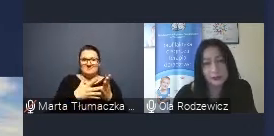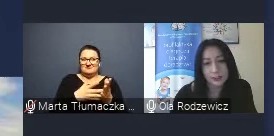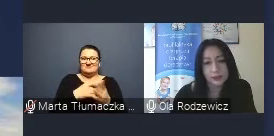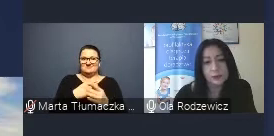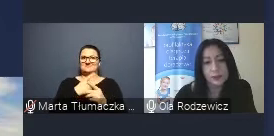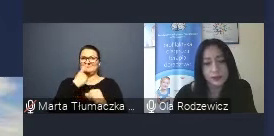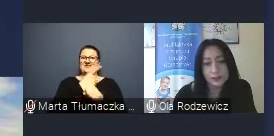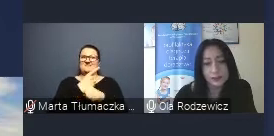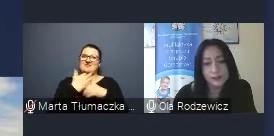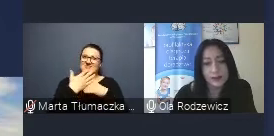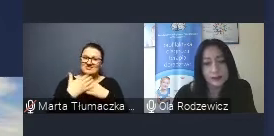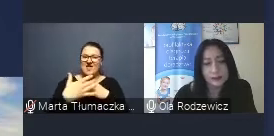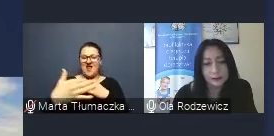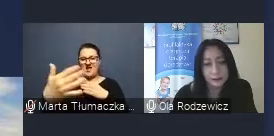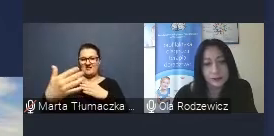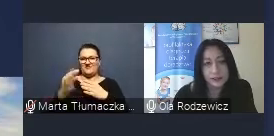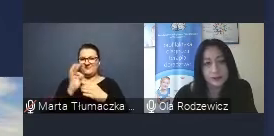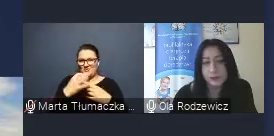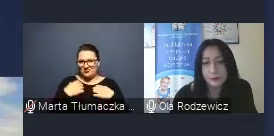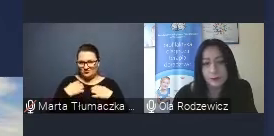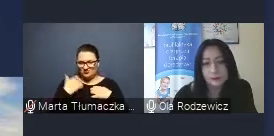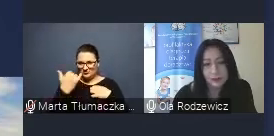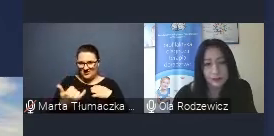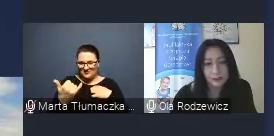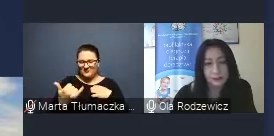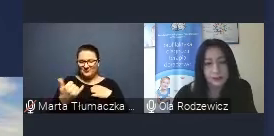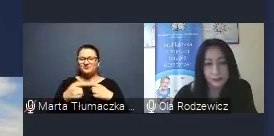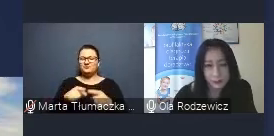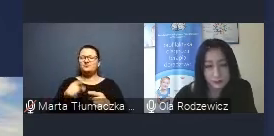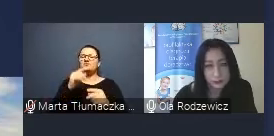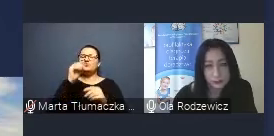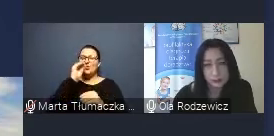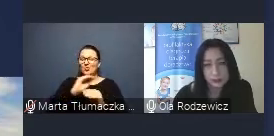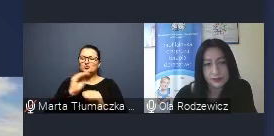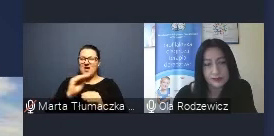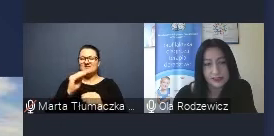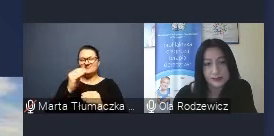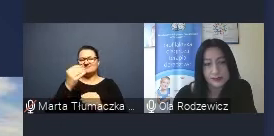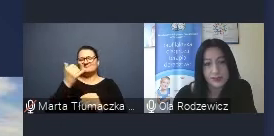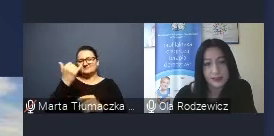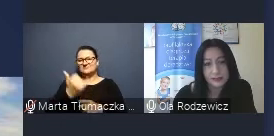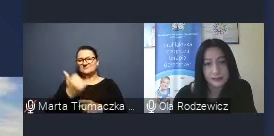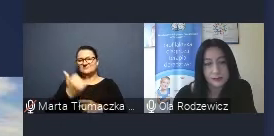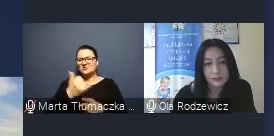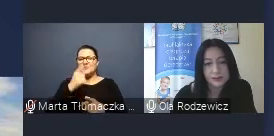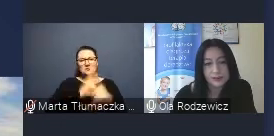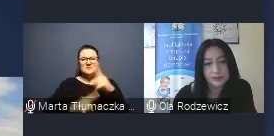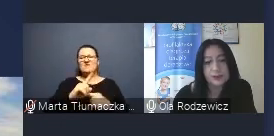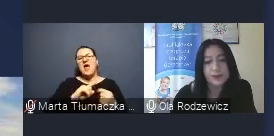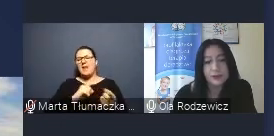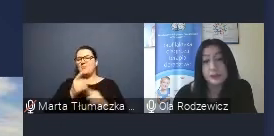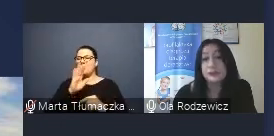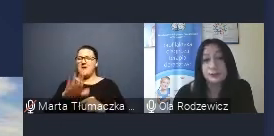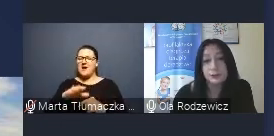dalsza droga i objęcie ucznia niepełnosprawnego albo takiego, u którego stwierdzamy specjalne potrzeby